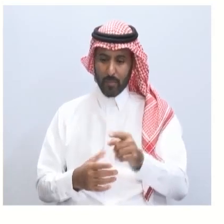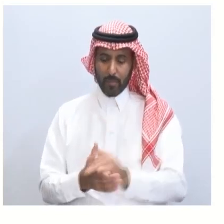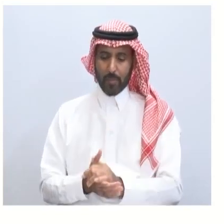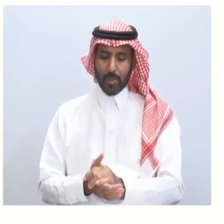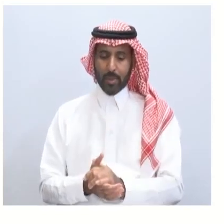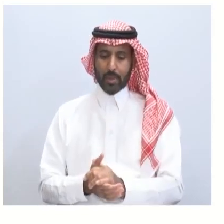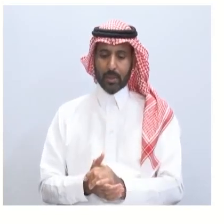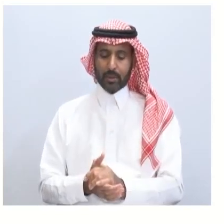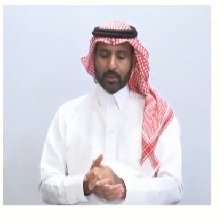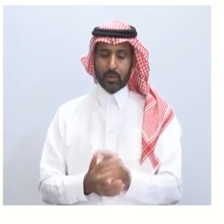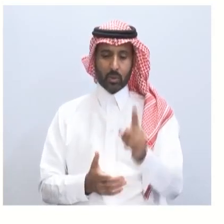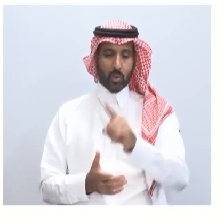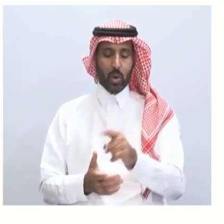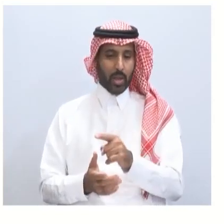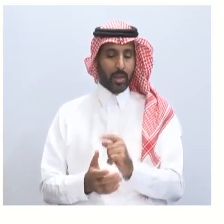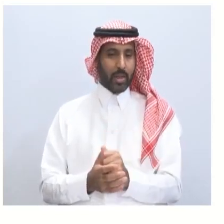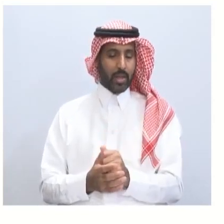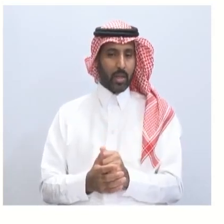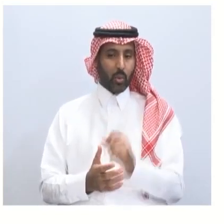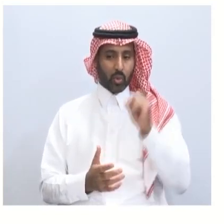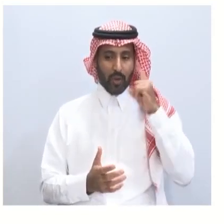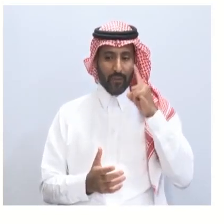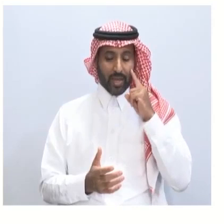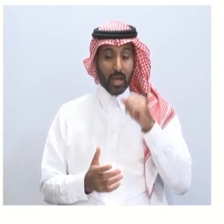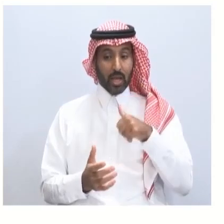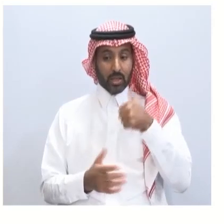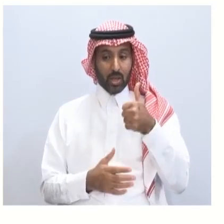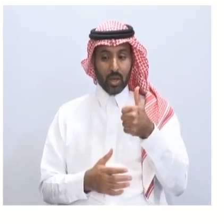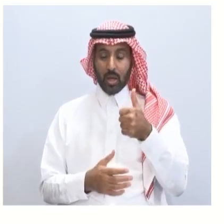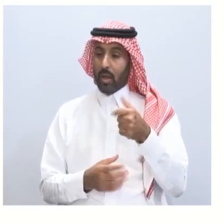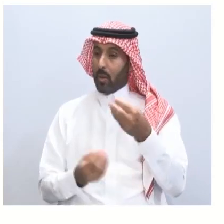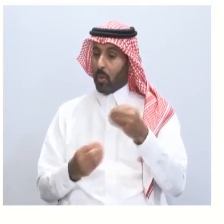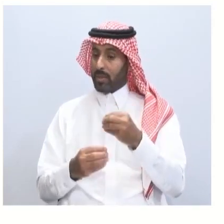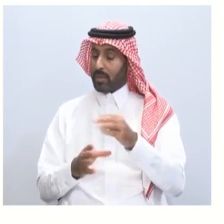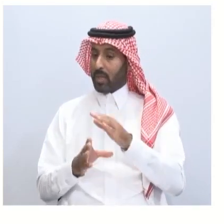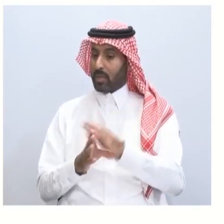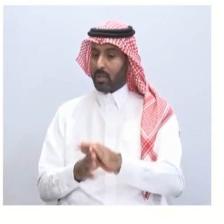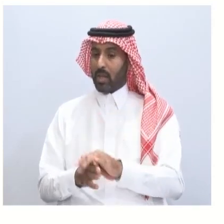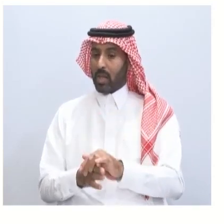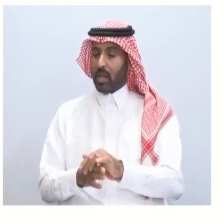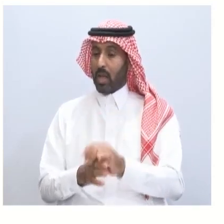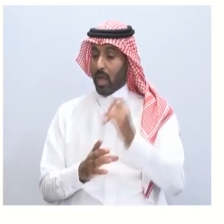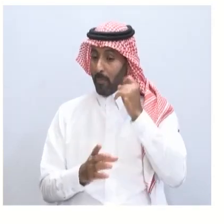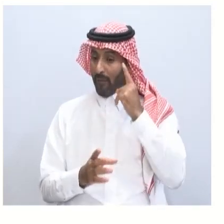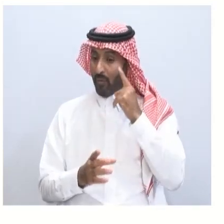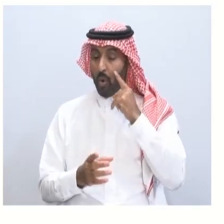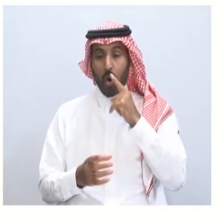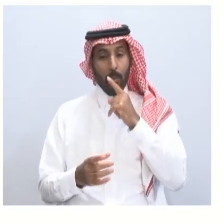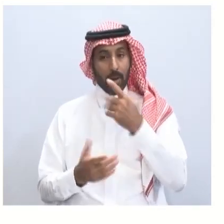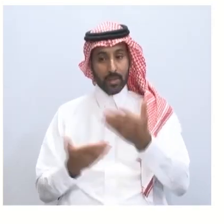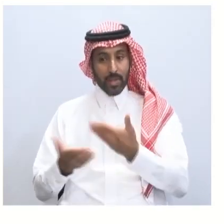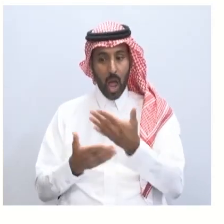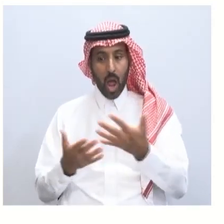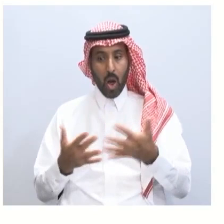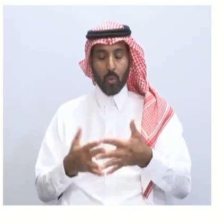السؤال الثاني اشرحي الفكره الايجابيه الم معززه لمفهوم التعاون من خلال